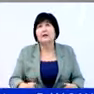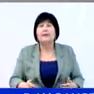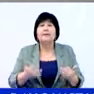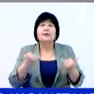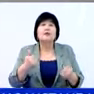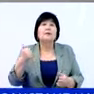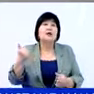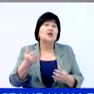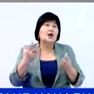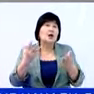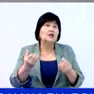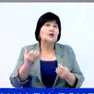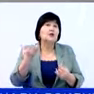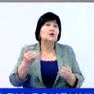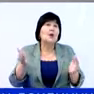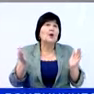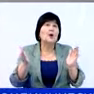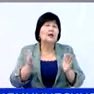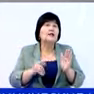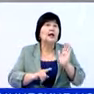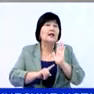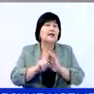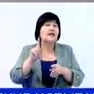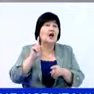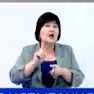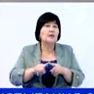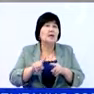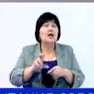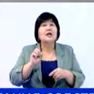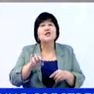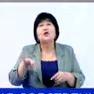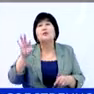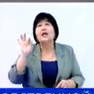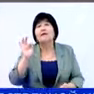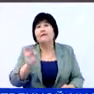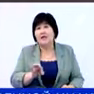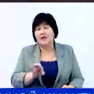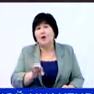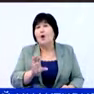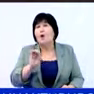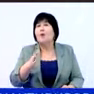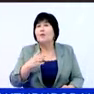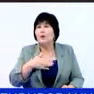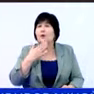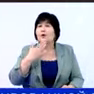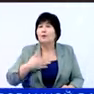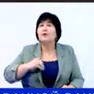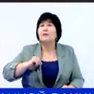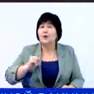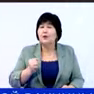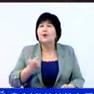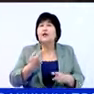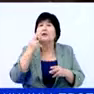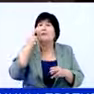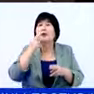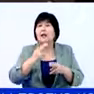часы и дни 100 крат летят быстрее, чем мгновение. О, мой любимый друг и